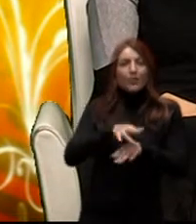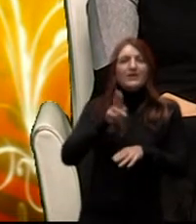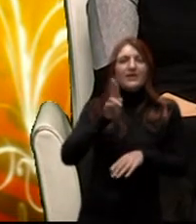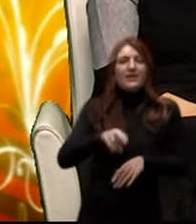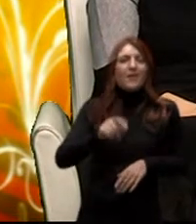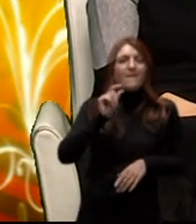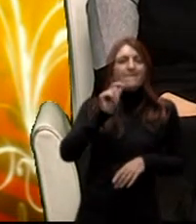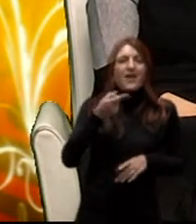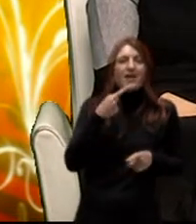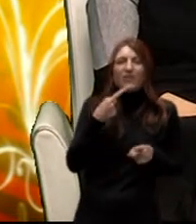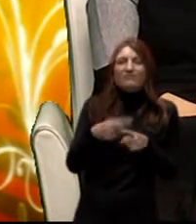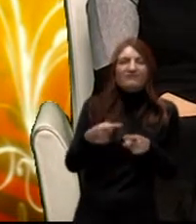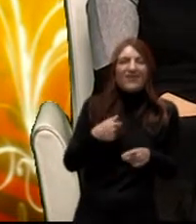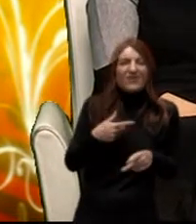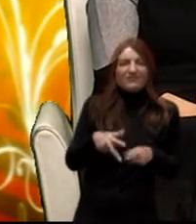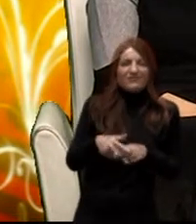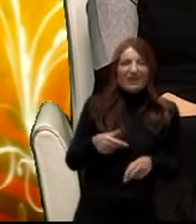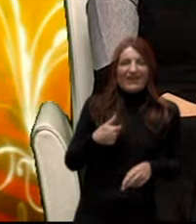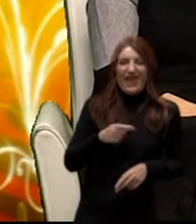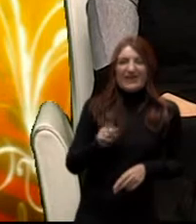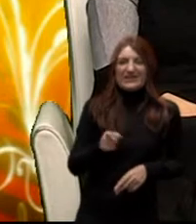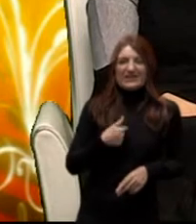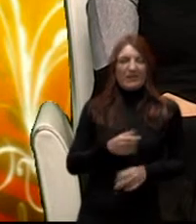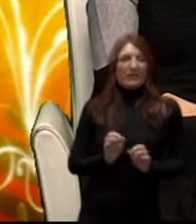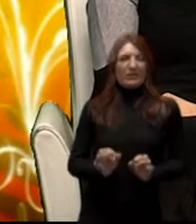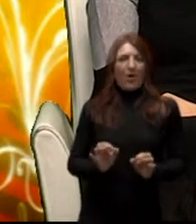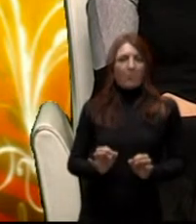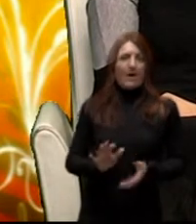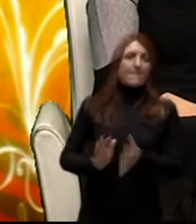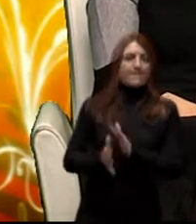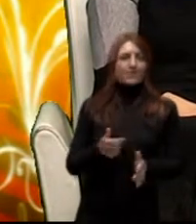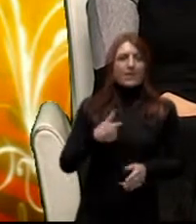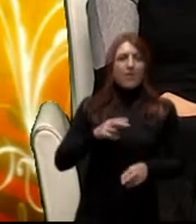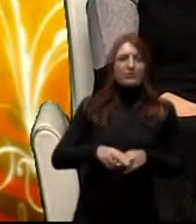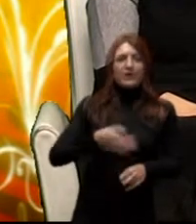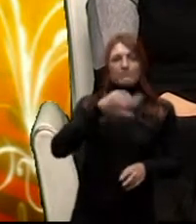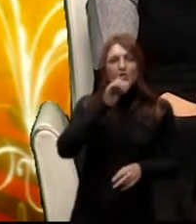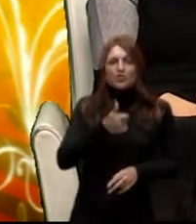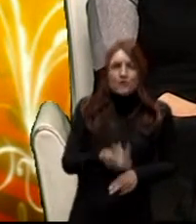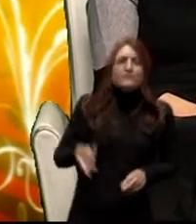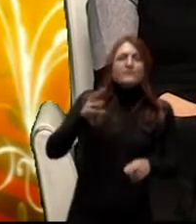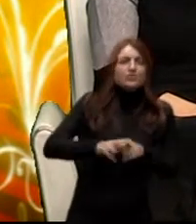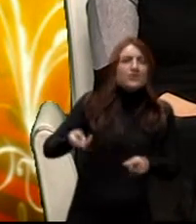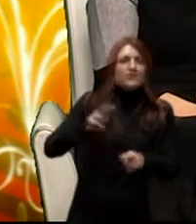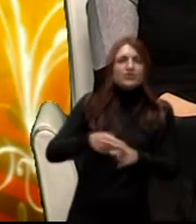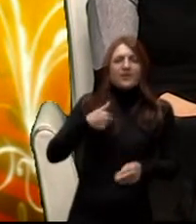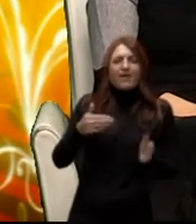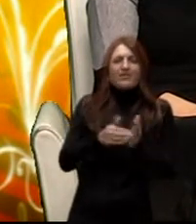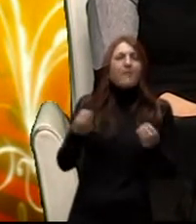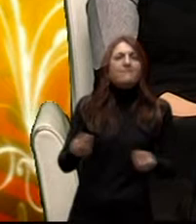neke male komplekse manje vrijednosti kao nikad nisam dovoljno dobar, pa možda ću ipak postati bolja ako još i još natrpam stvari